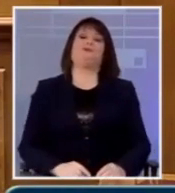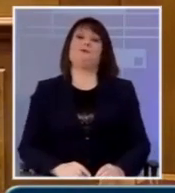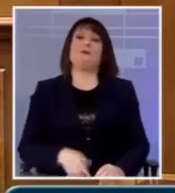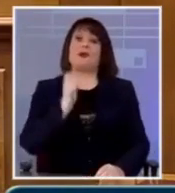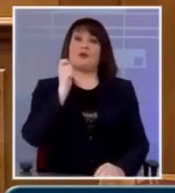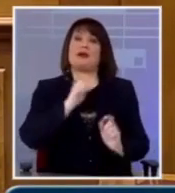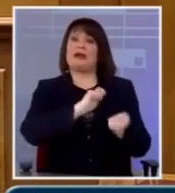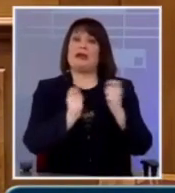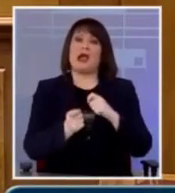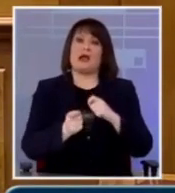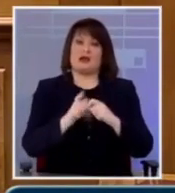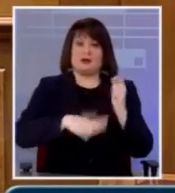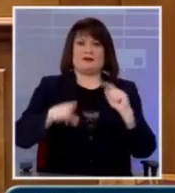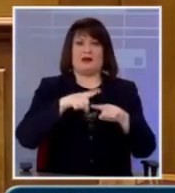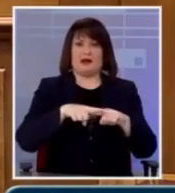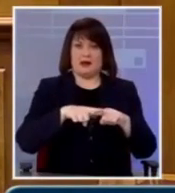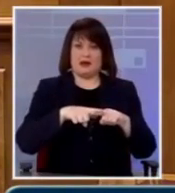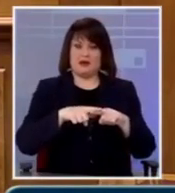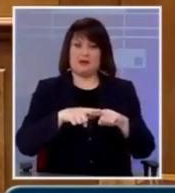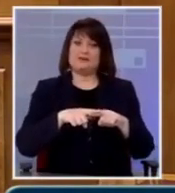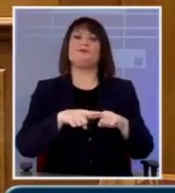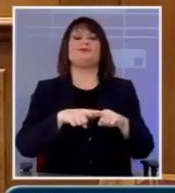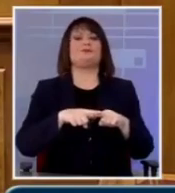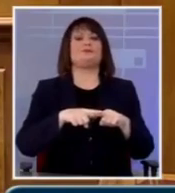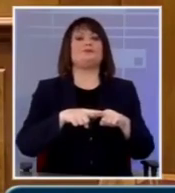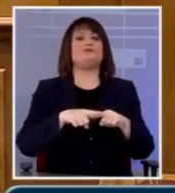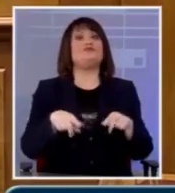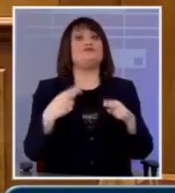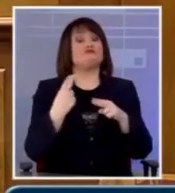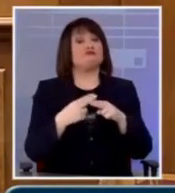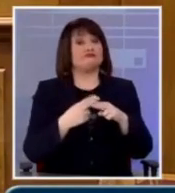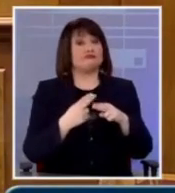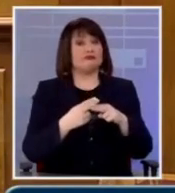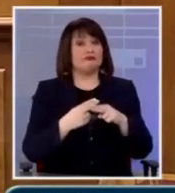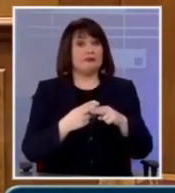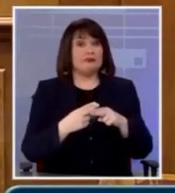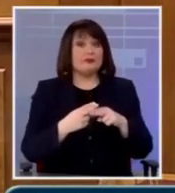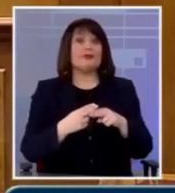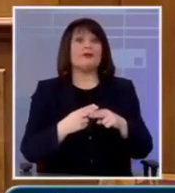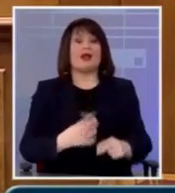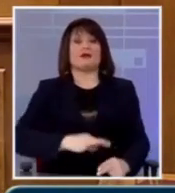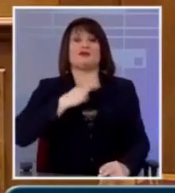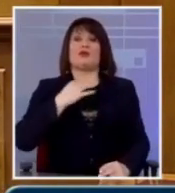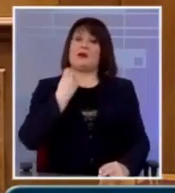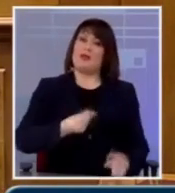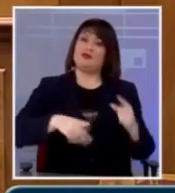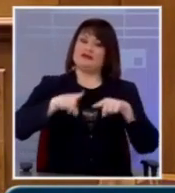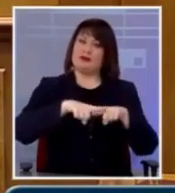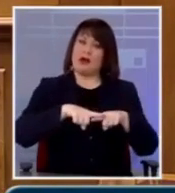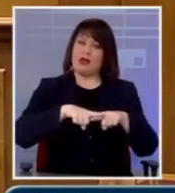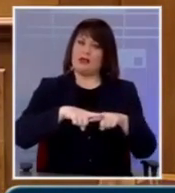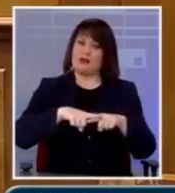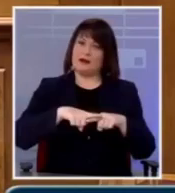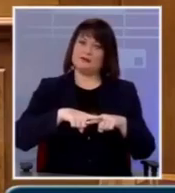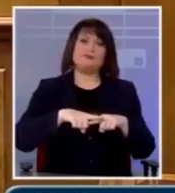στη χώρα έδωσε μια ζωτική σημασία ανάσα εθνικής αξιοπρέπειας στους